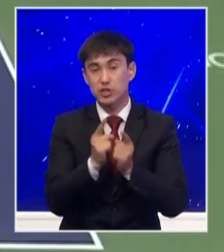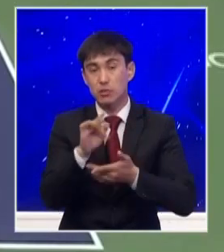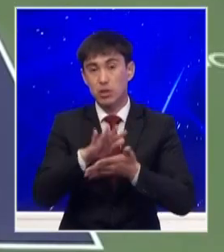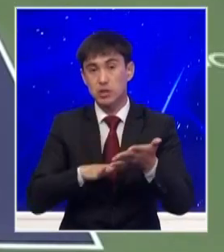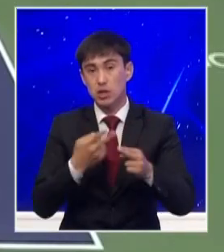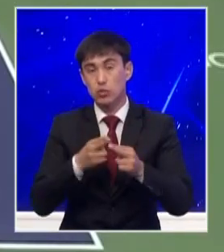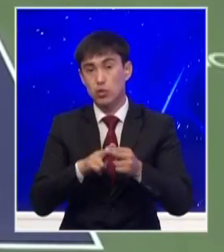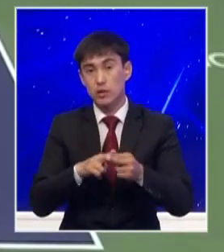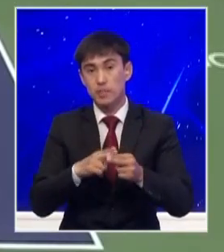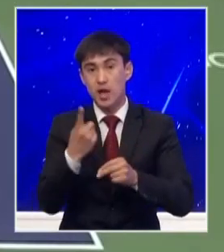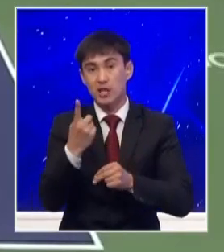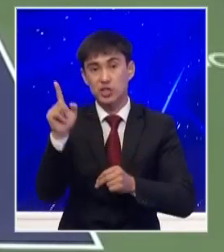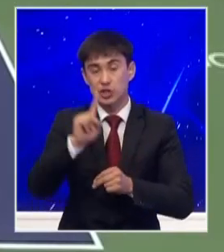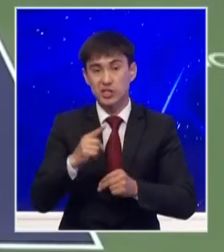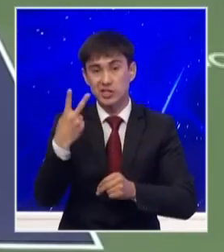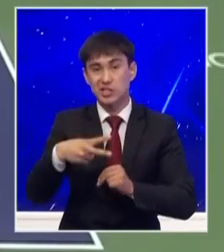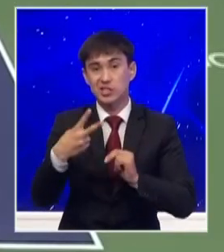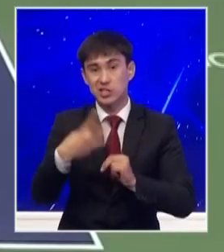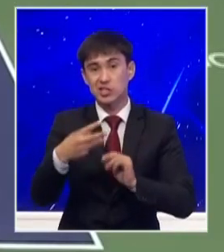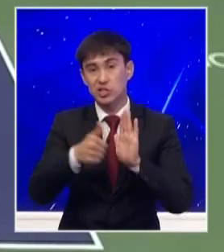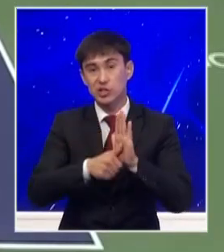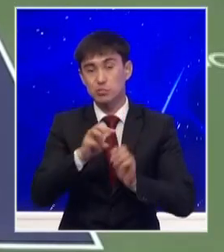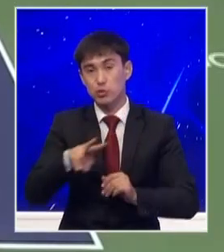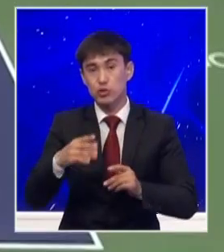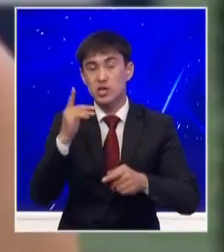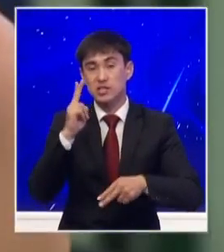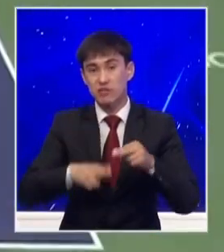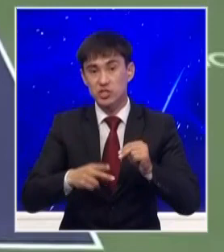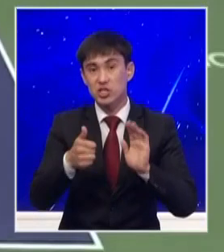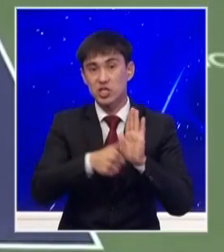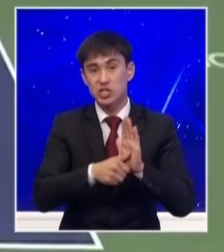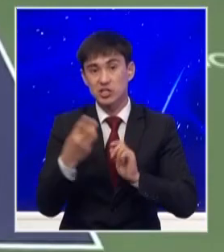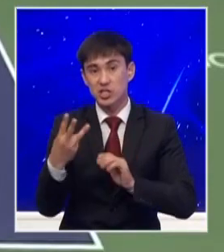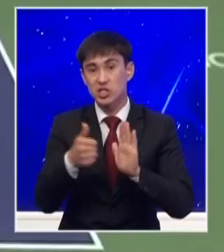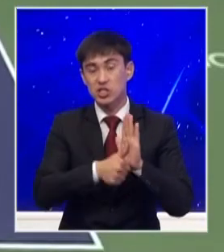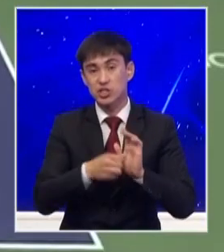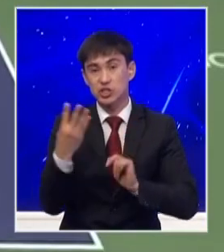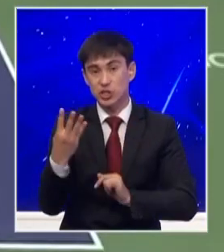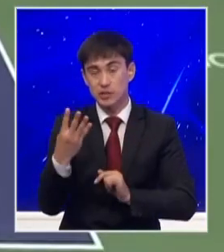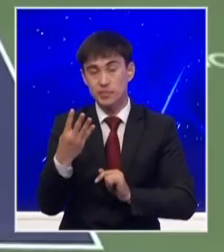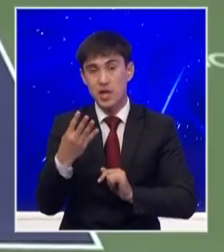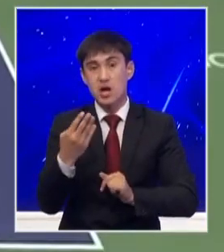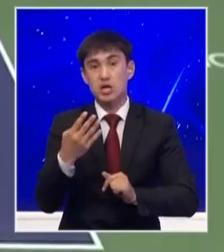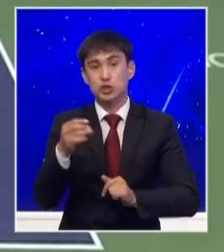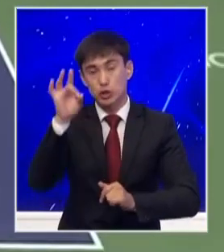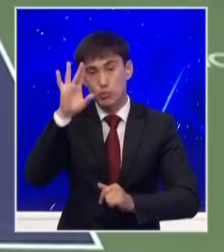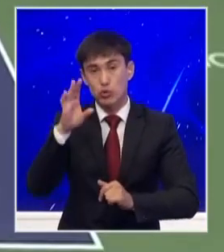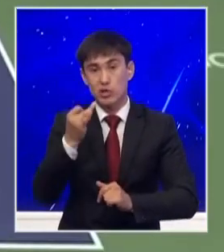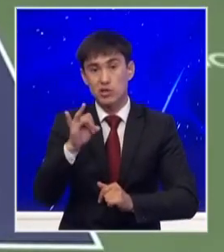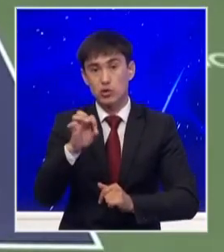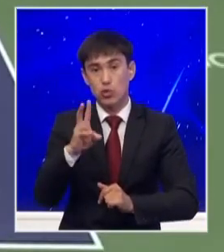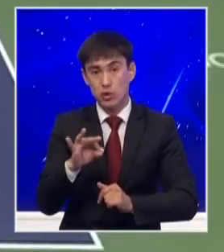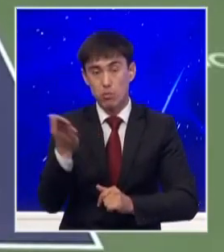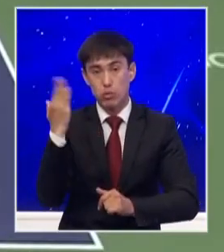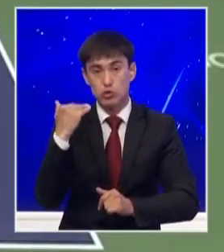продолжительность которой составила 1 час 36 минут, завершилась со счетом 6-3, 6-4. Что касается чемпионки Уимблдона,